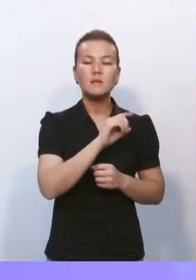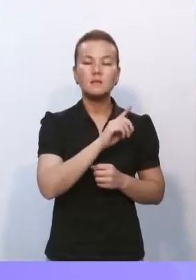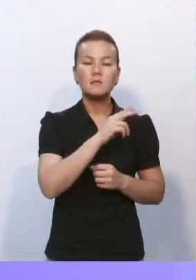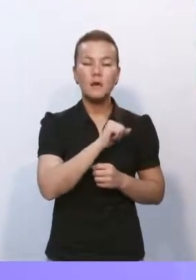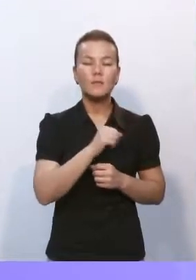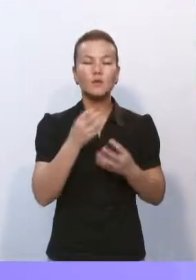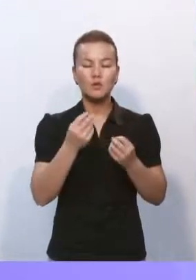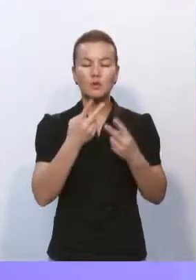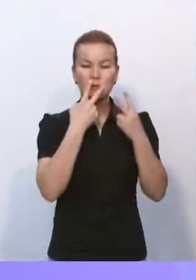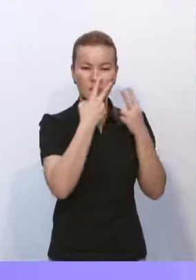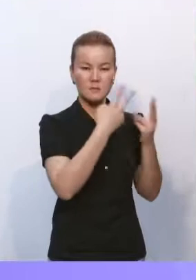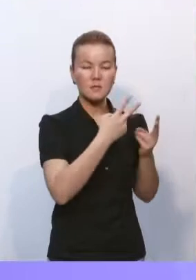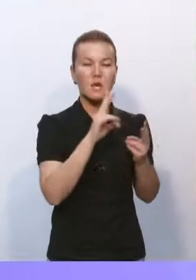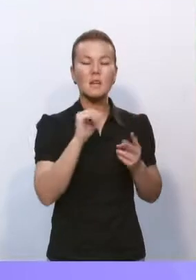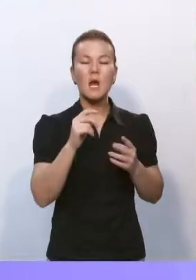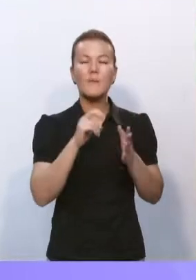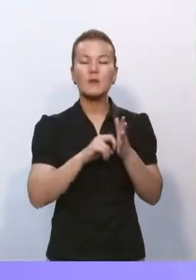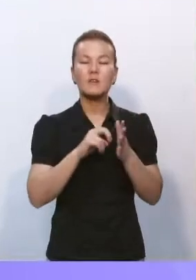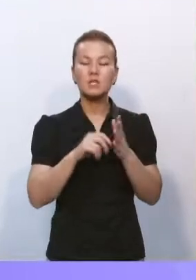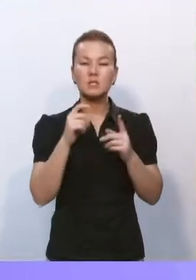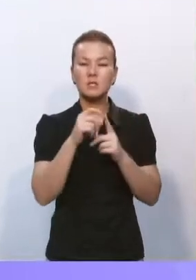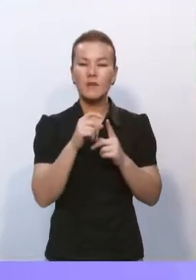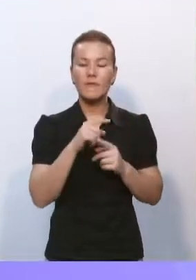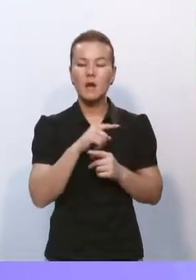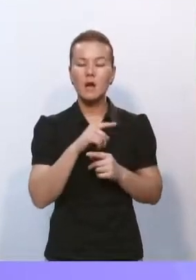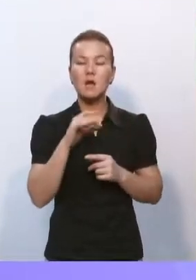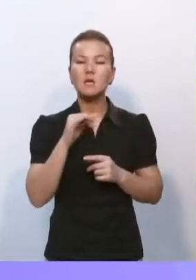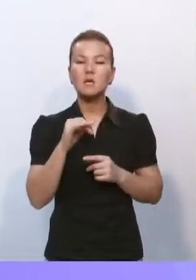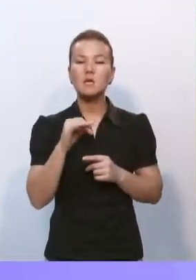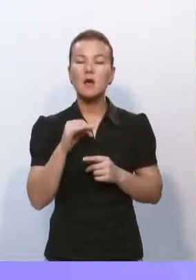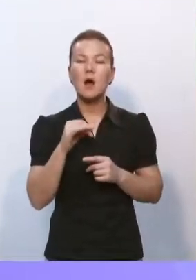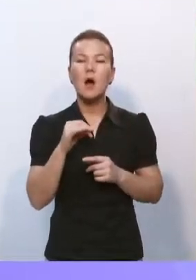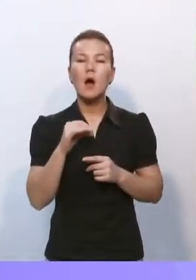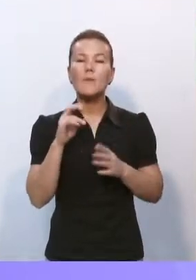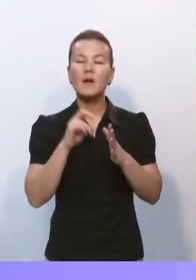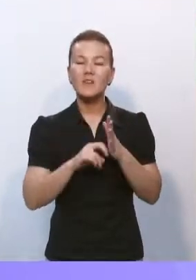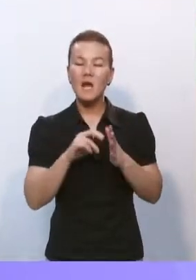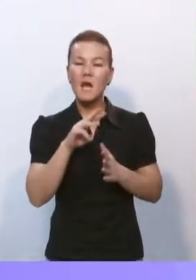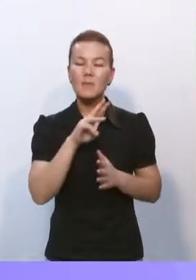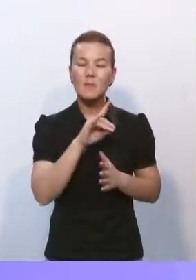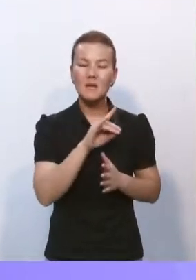Еще раз посмотрите на проверочные слова и проверяемые слова.